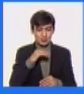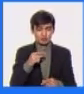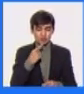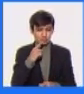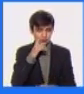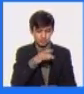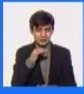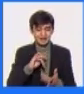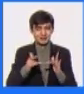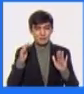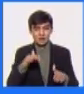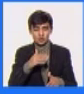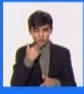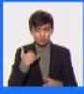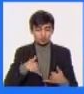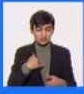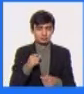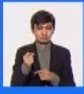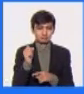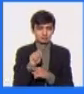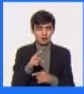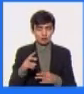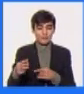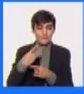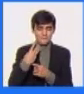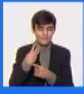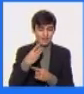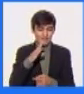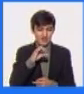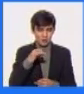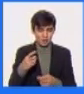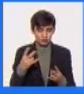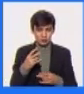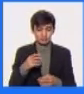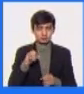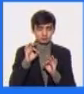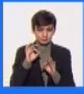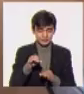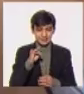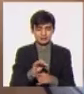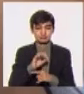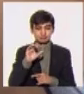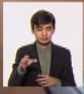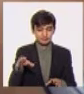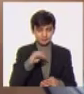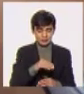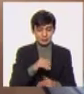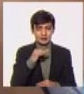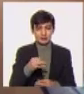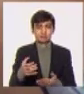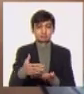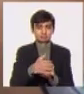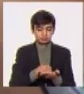елді мекендерде ұстаздар оқушыларға тапсырманы жазбаша түрде таратып, кейін жинап алып қызметтерін атқарады. Мәселен, Жамбыл